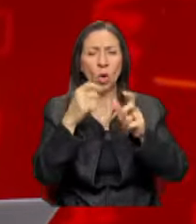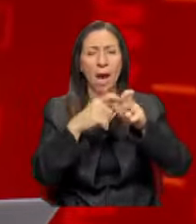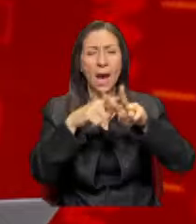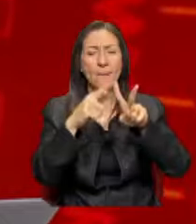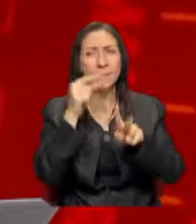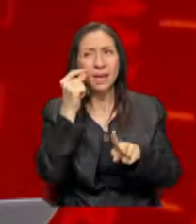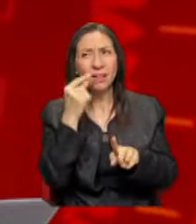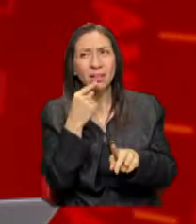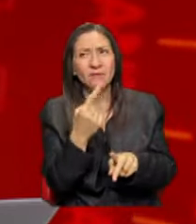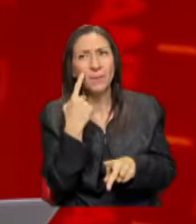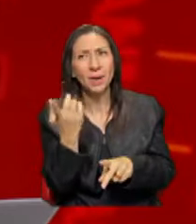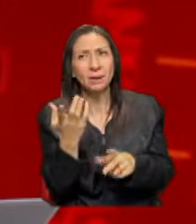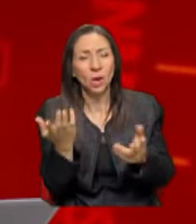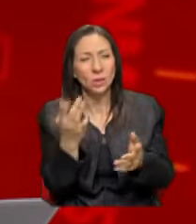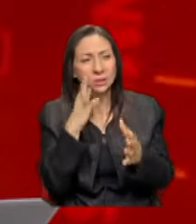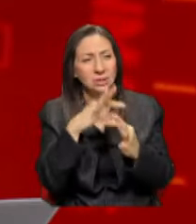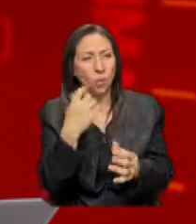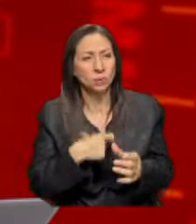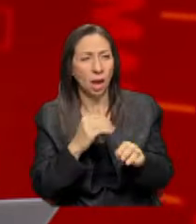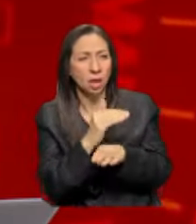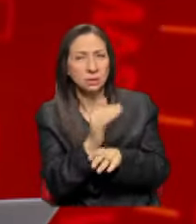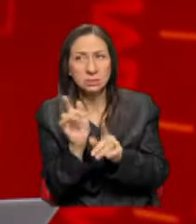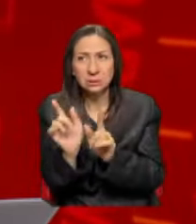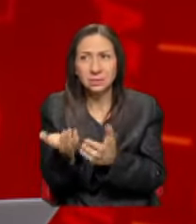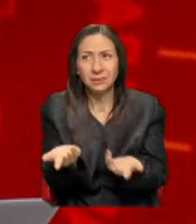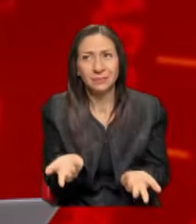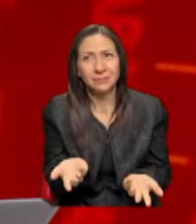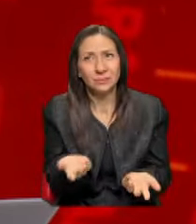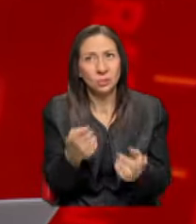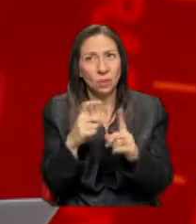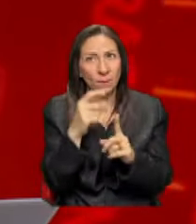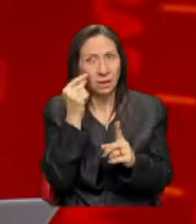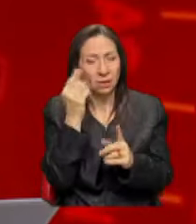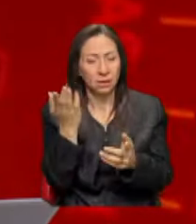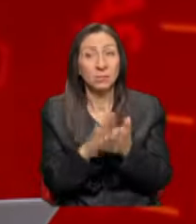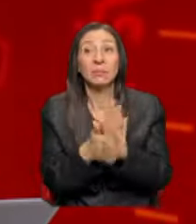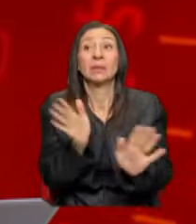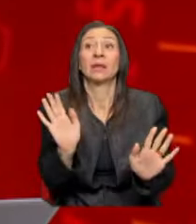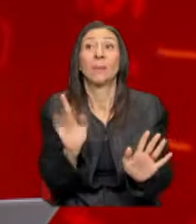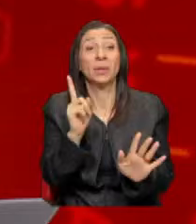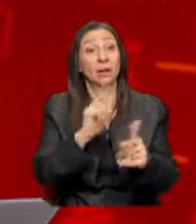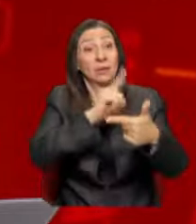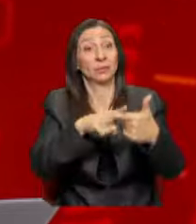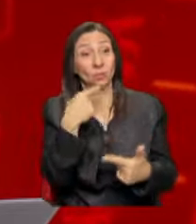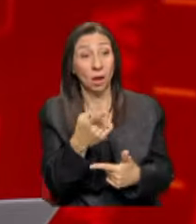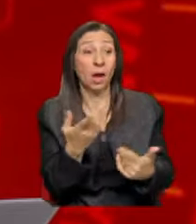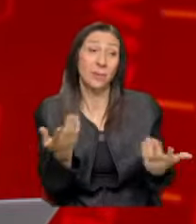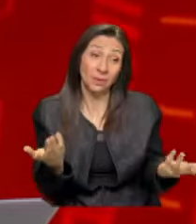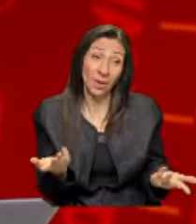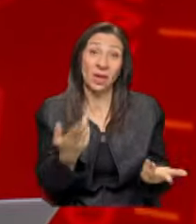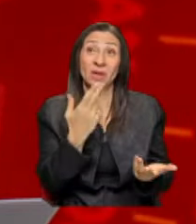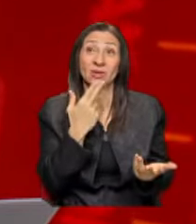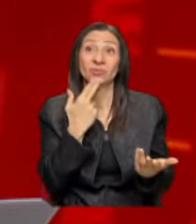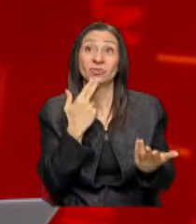ifadelerine bakın Yahu insanların özel hayatı size mi kaldı Doğan Bey bitmedi Bir de diyor ki Ama tabii